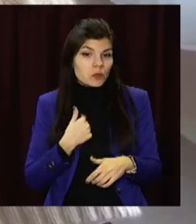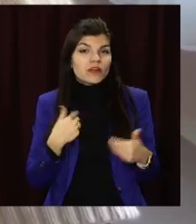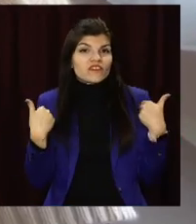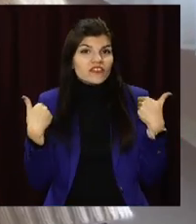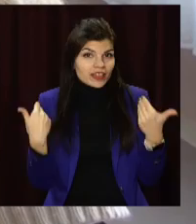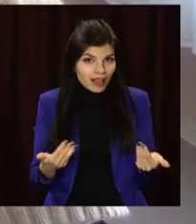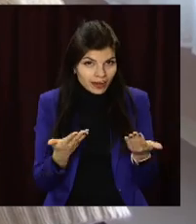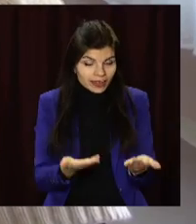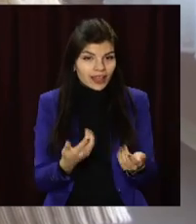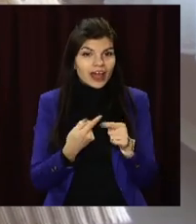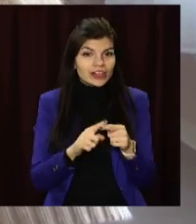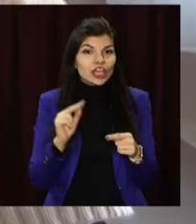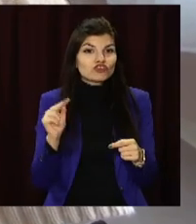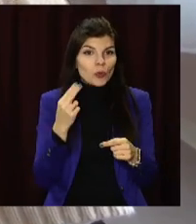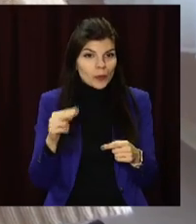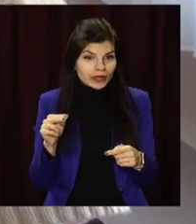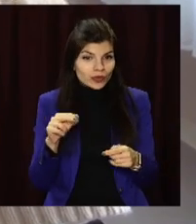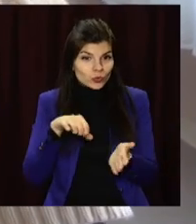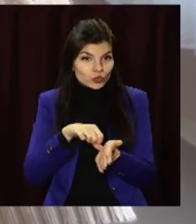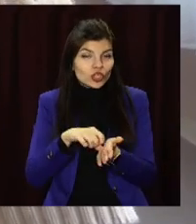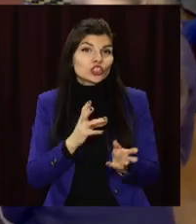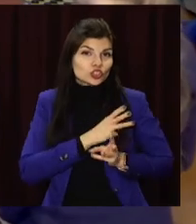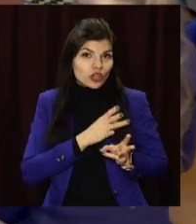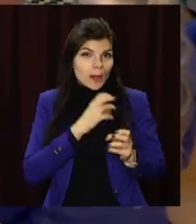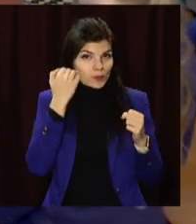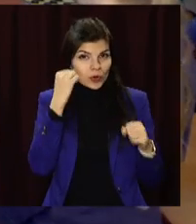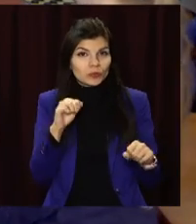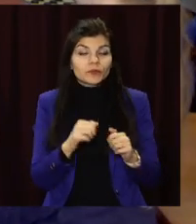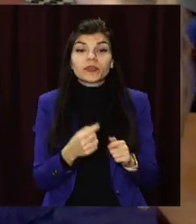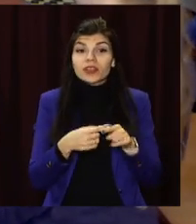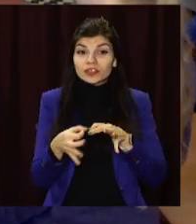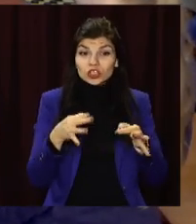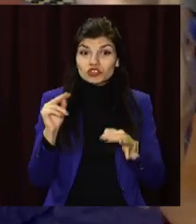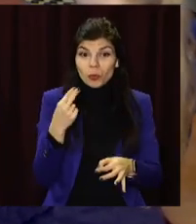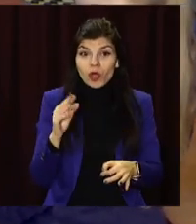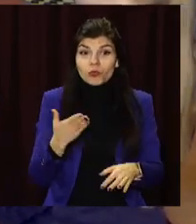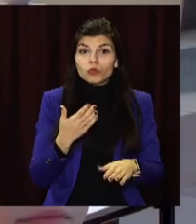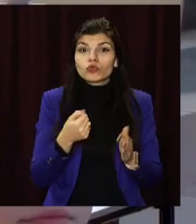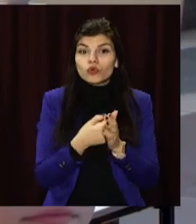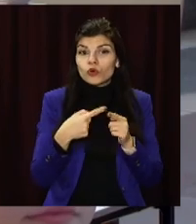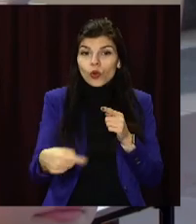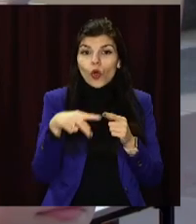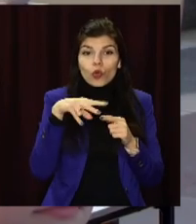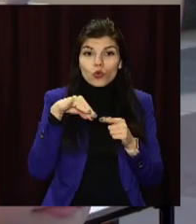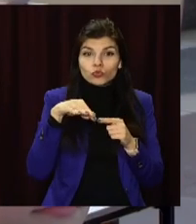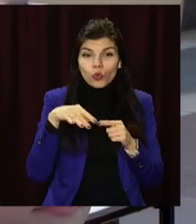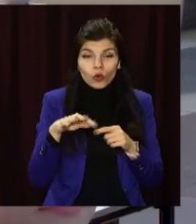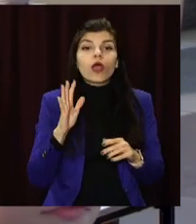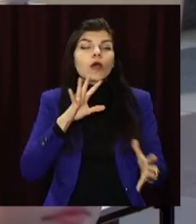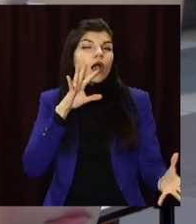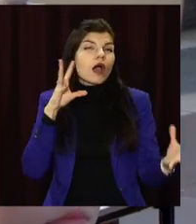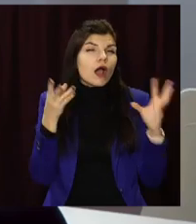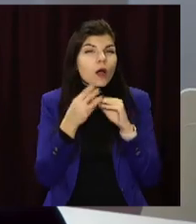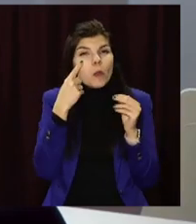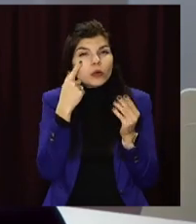вітаємо їх на чемпіонаті і бажаємо перемоги. Обласний шашковий чемпіонат триватиме до кінця лютого. Тоді і підіб'ють підсумки